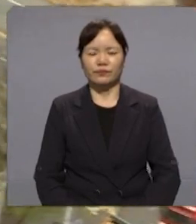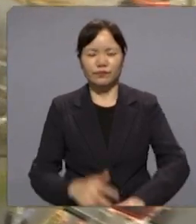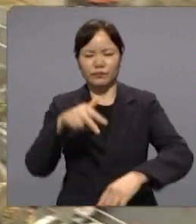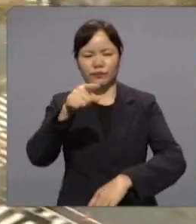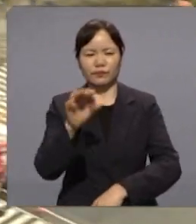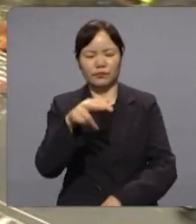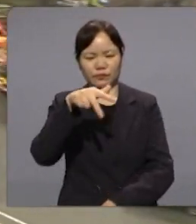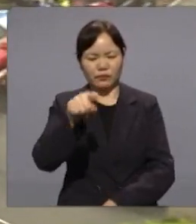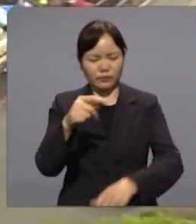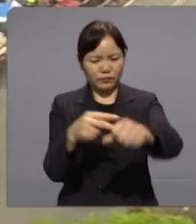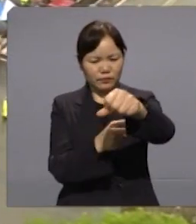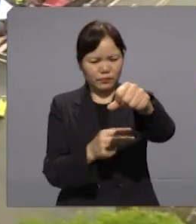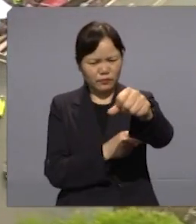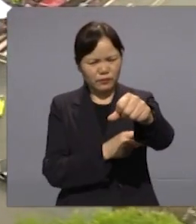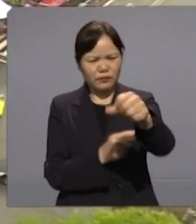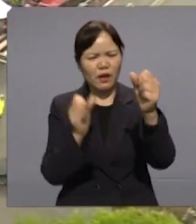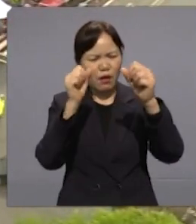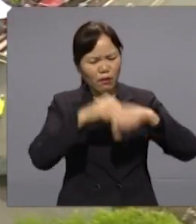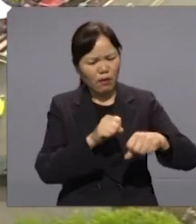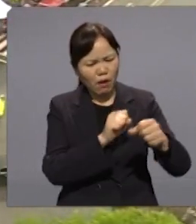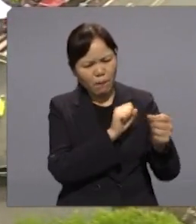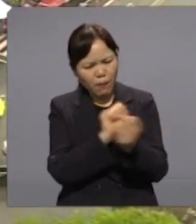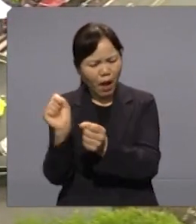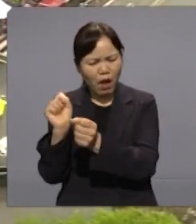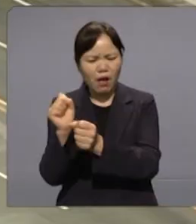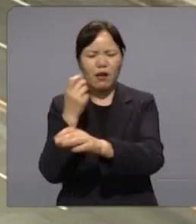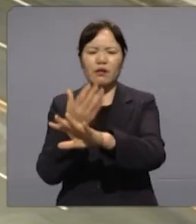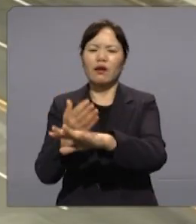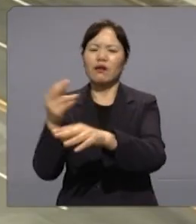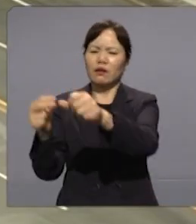정자교 붕괴 여파가 다른 다리로 미치고 있습니다.